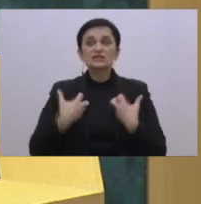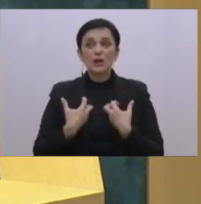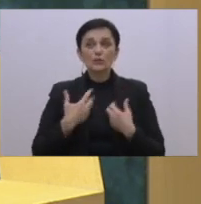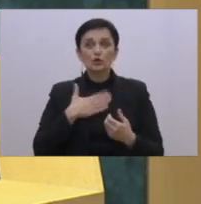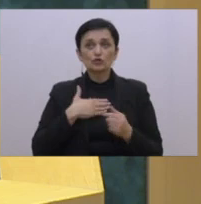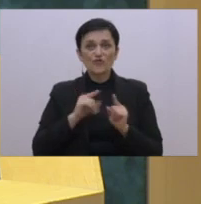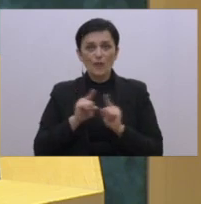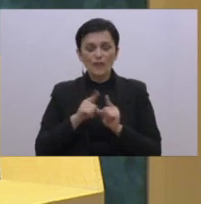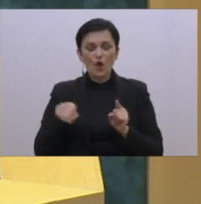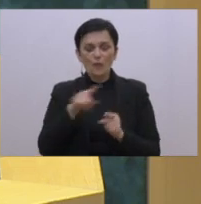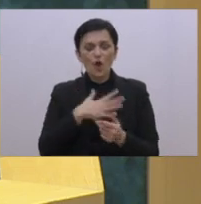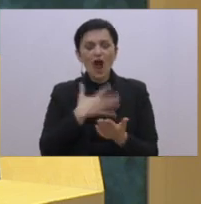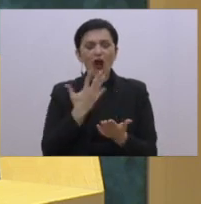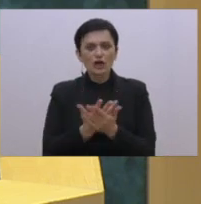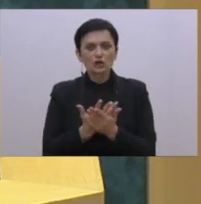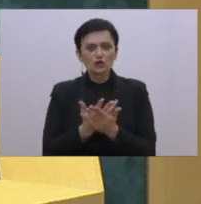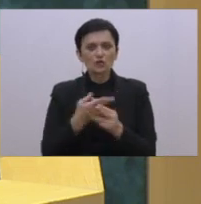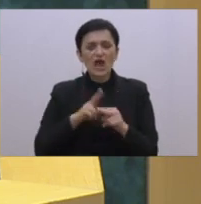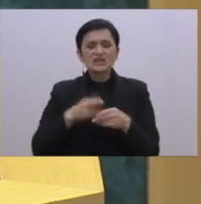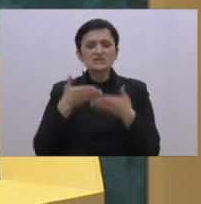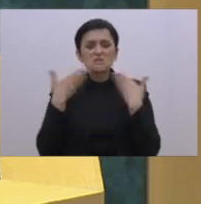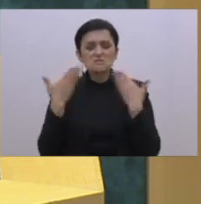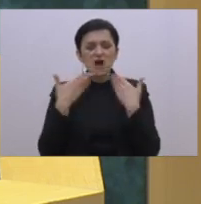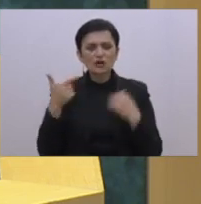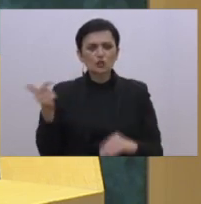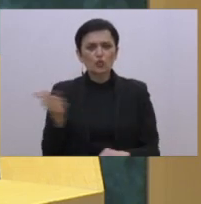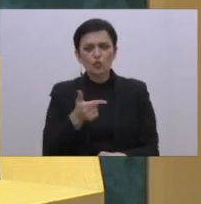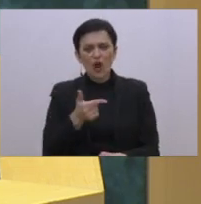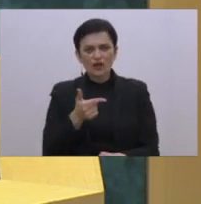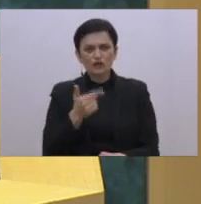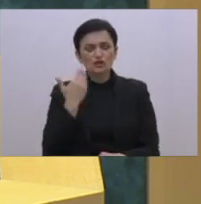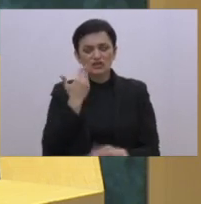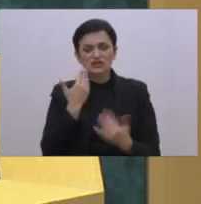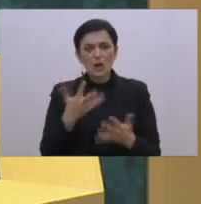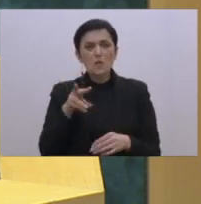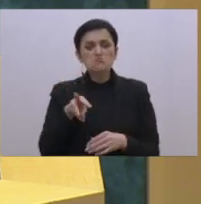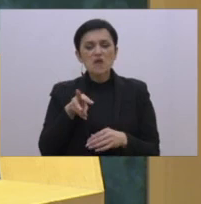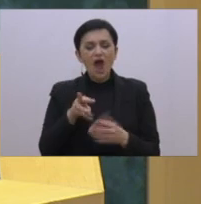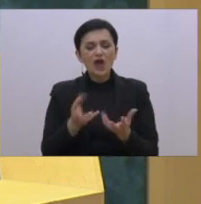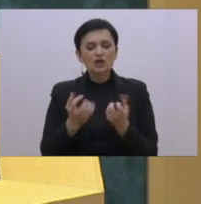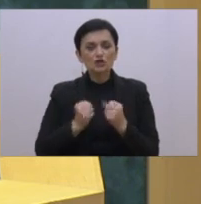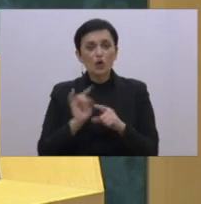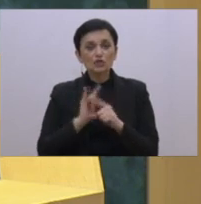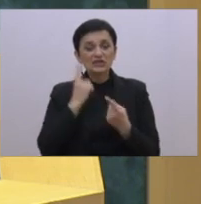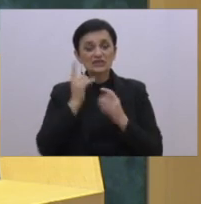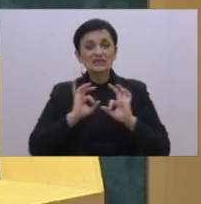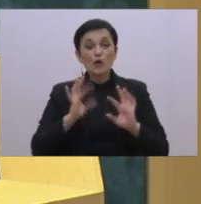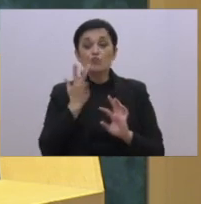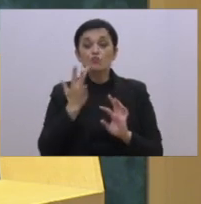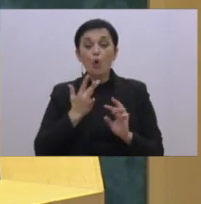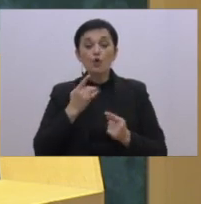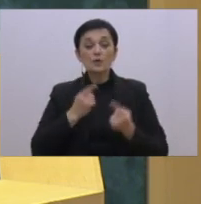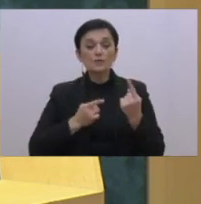ჩვენმა ოპოზიციამ აქტიურად აითვისა ეს მარტივი, უხეში და სამარცხვინო მეთოდი და დეზინფორმაცია პოლიტიკური